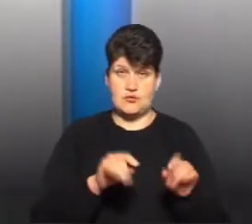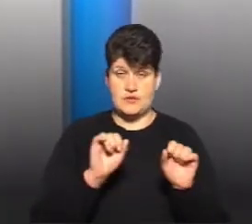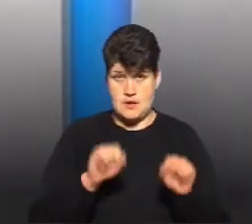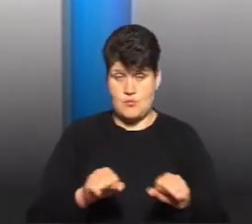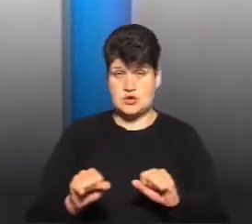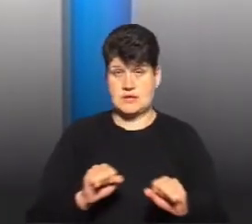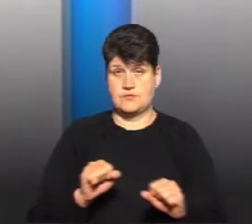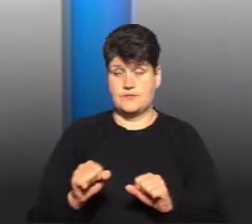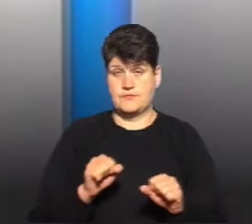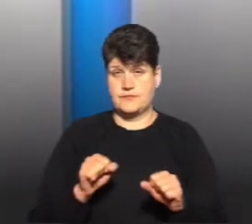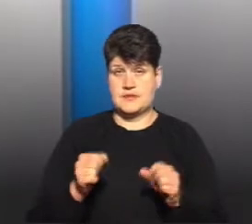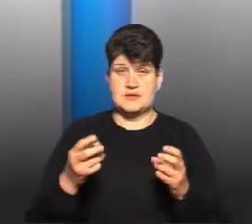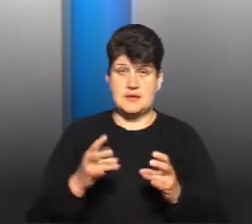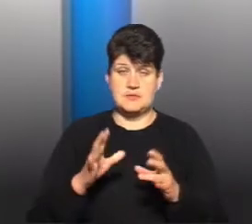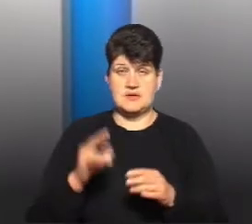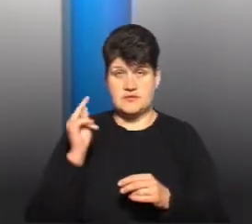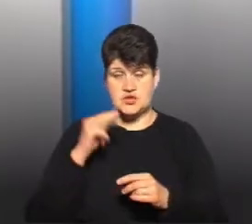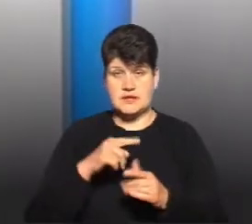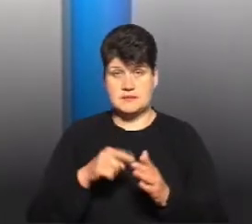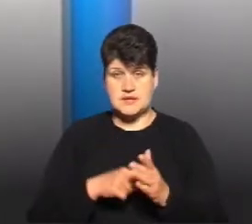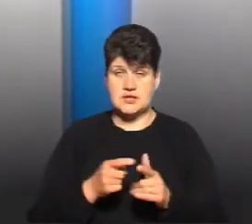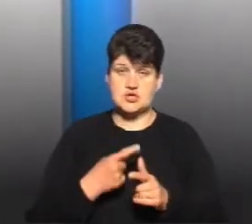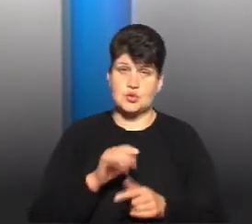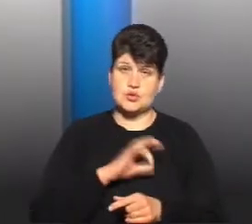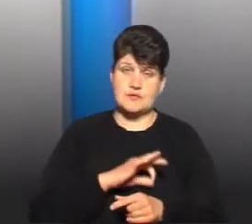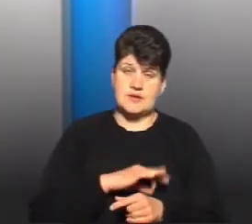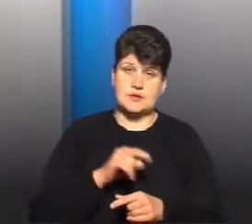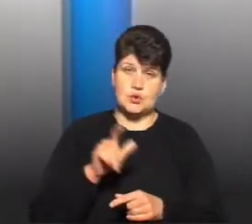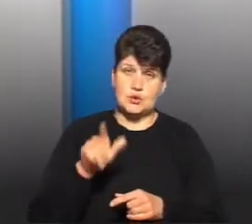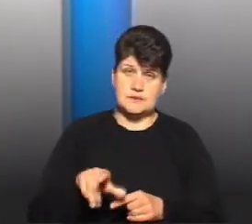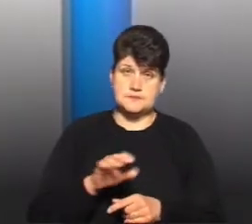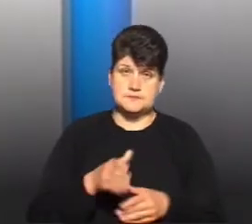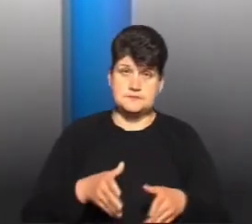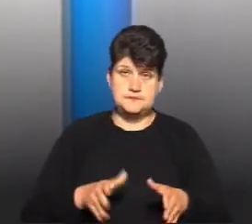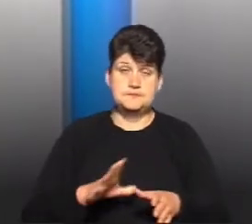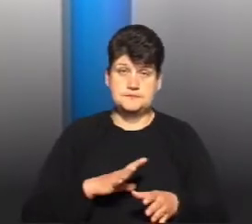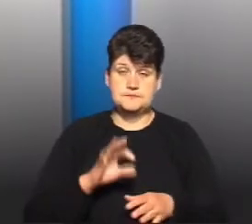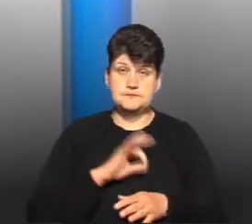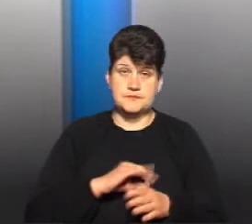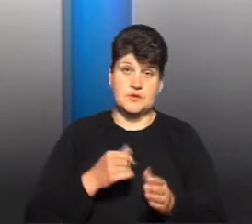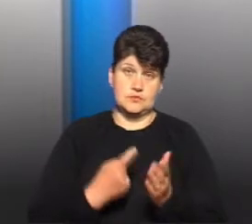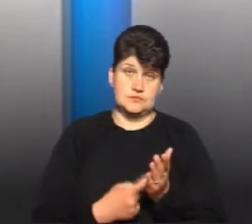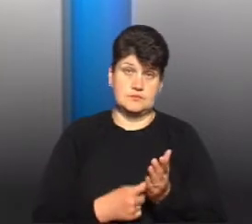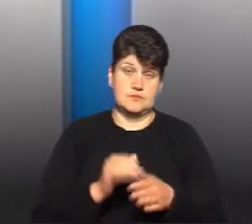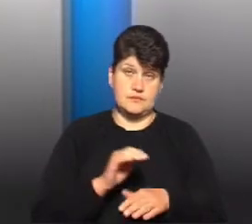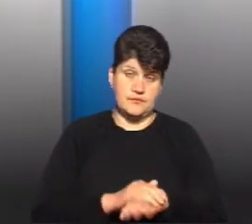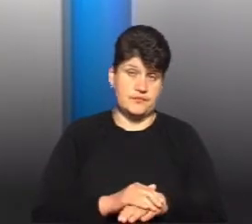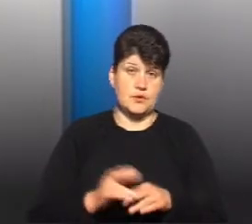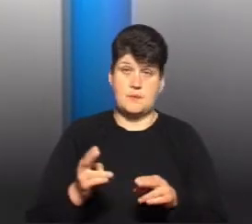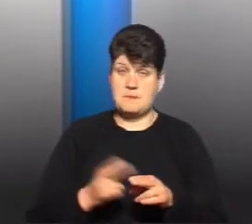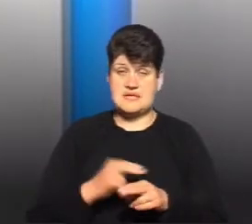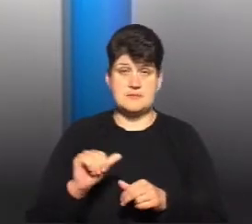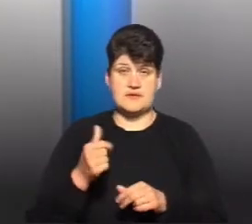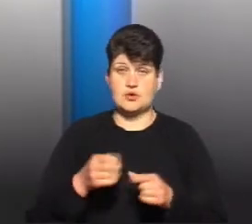Тобто треба тоді буде вивчати питання, чи користувалася людина цими городами. Угу. Якщо користувалася і доведе цей факт, то відповідно без первинного рішення вона буде мати право